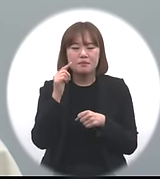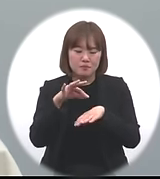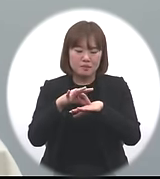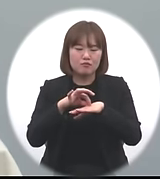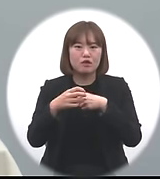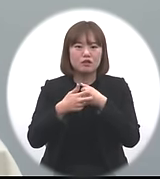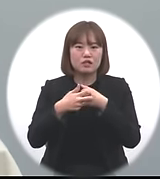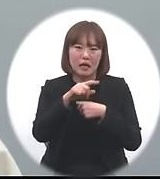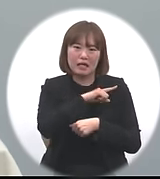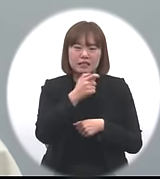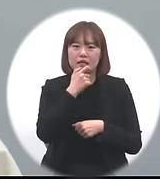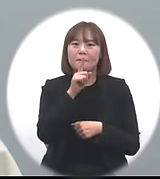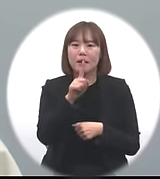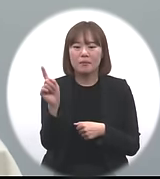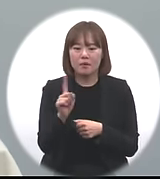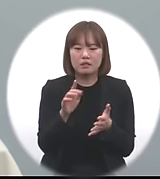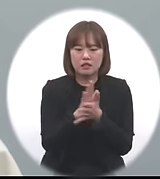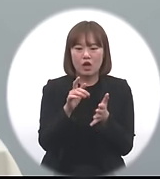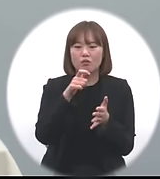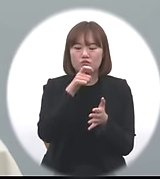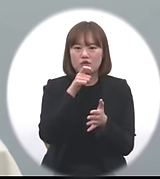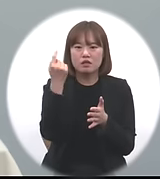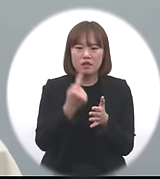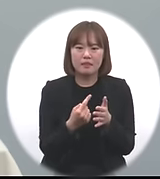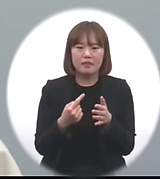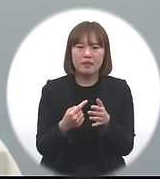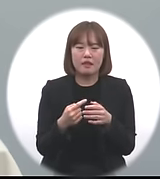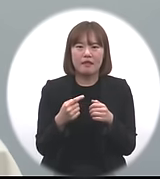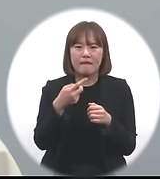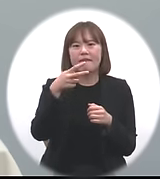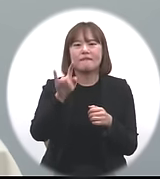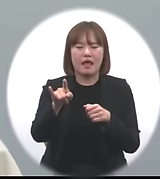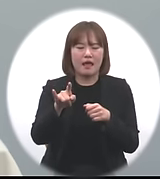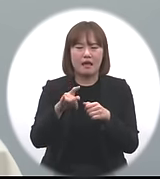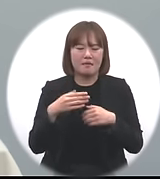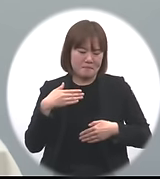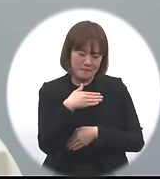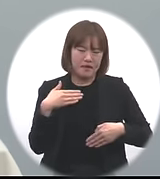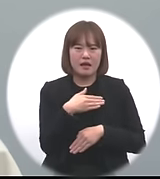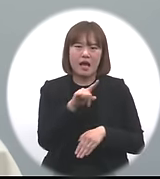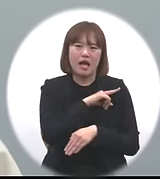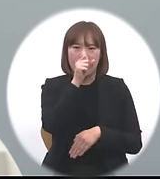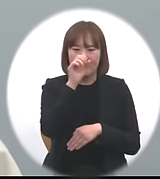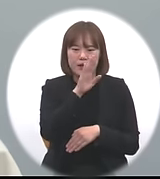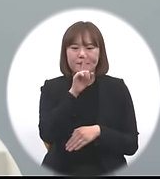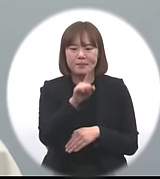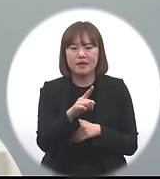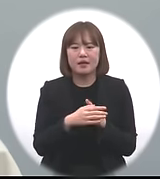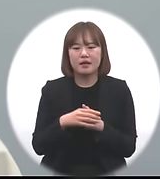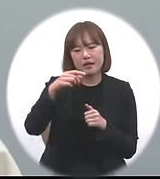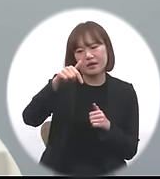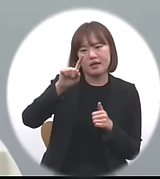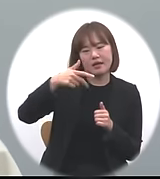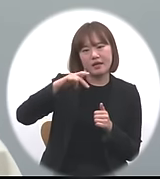피부과 선생님들이 제일 싫어하는 게 뭔지 아세요? 뜨거운 물에 들어가서 불려가지고 나와서 때미는 거예요. 우리 표면,